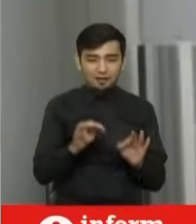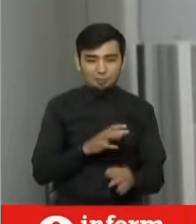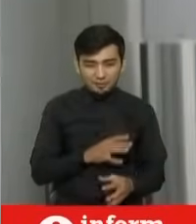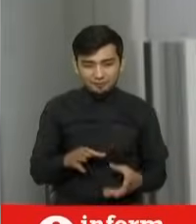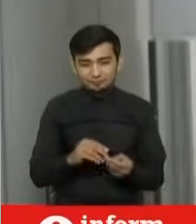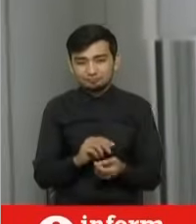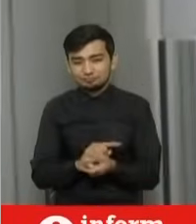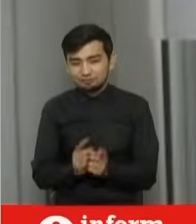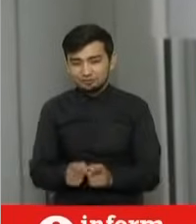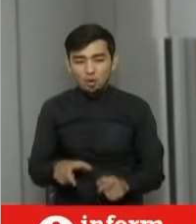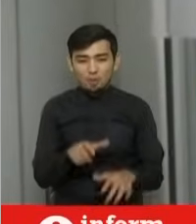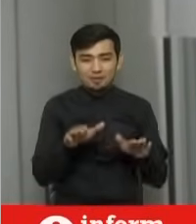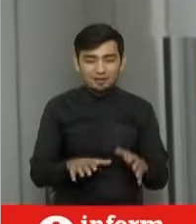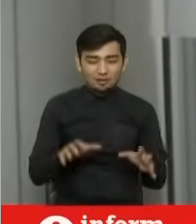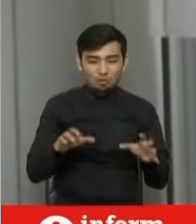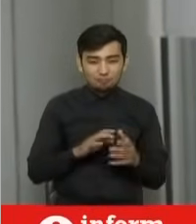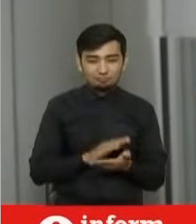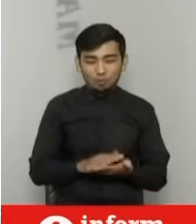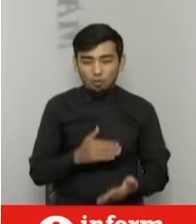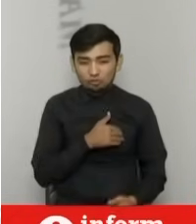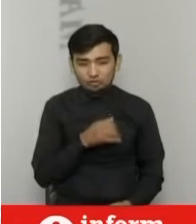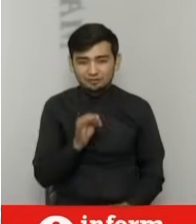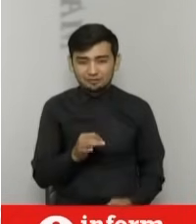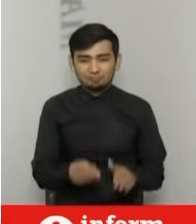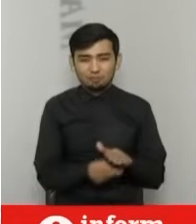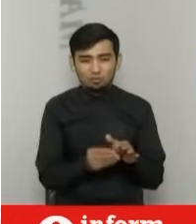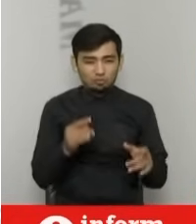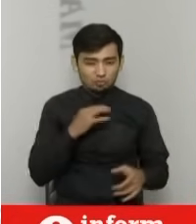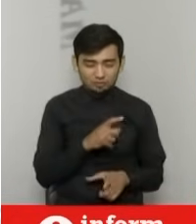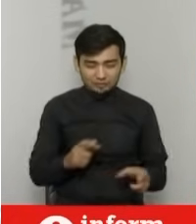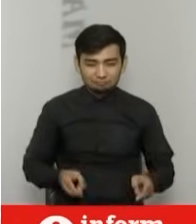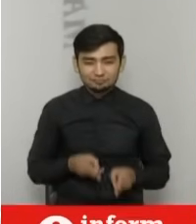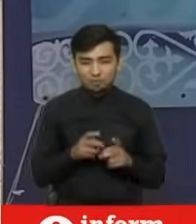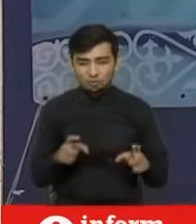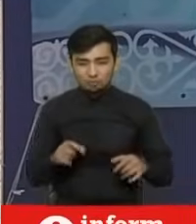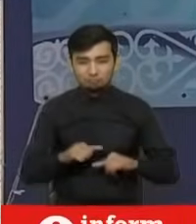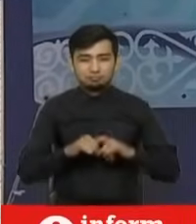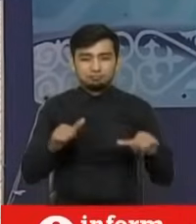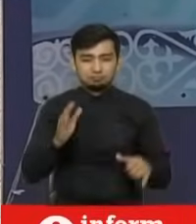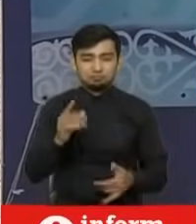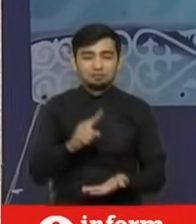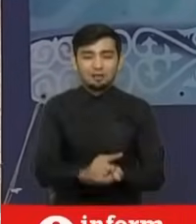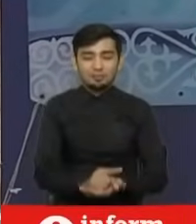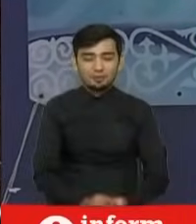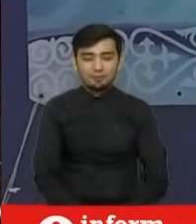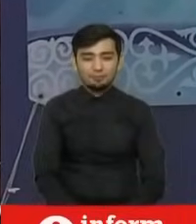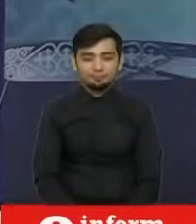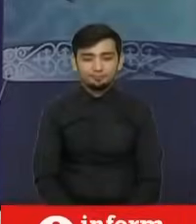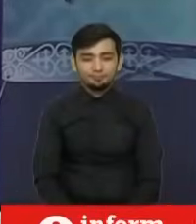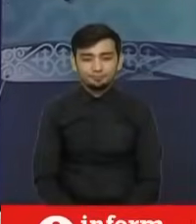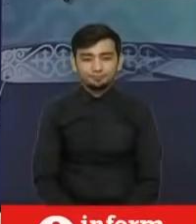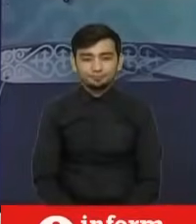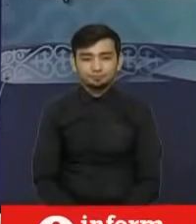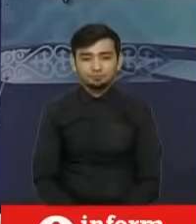навести порядок на дорогах не обернулась очередной кормушкой для коррупционеров и мошенников Нина шапо же небе